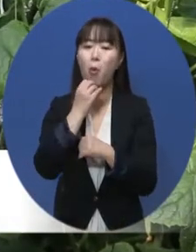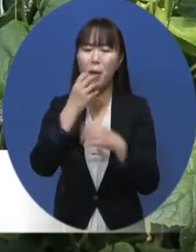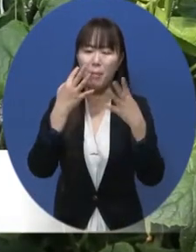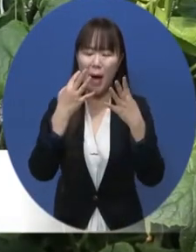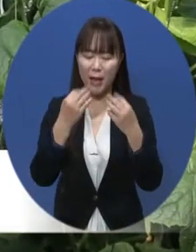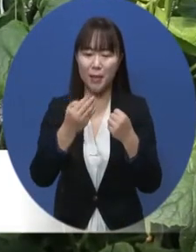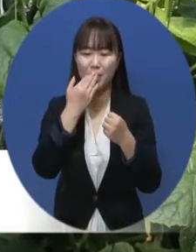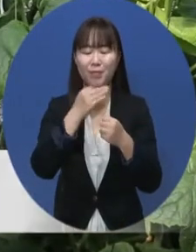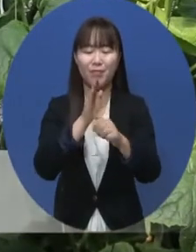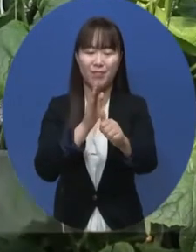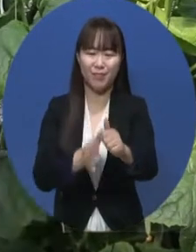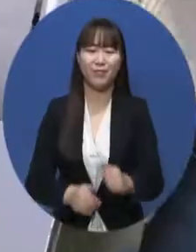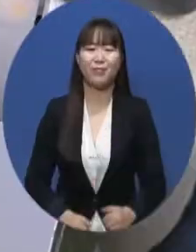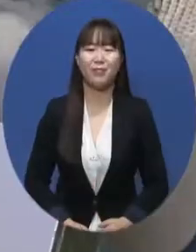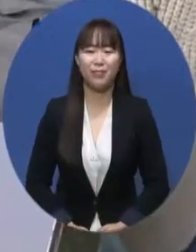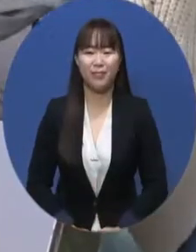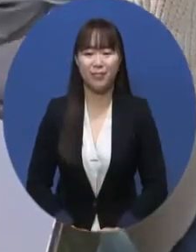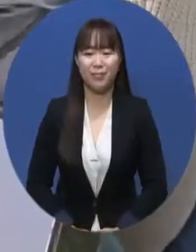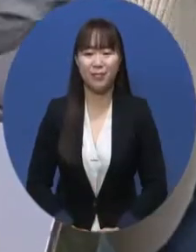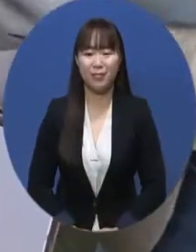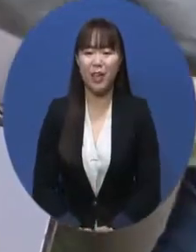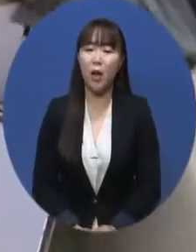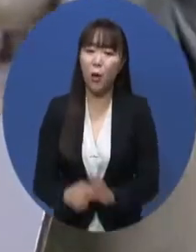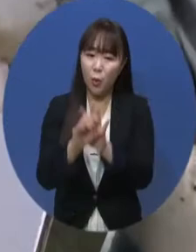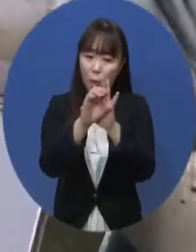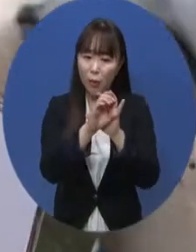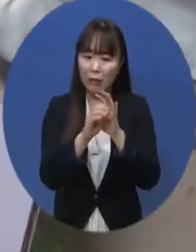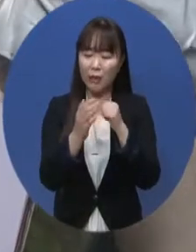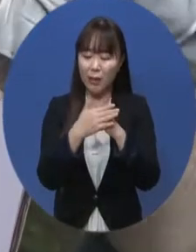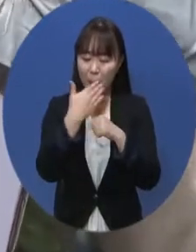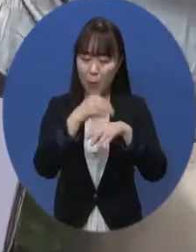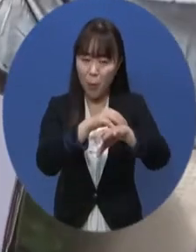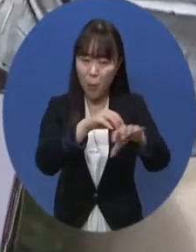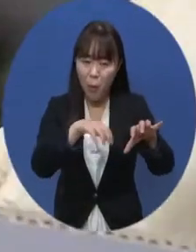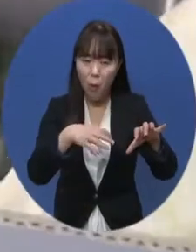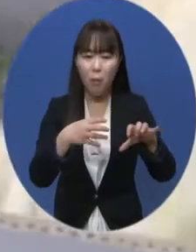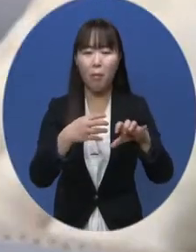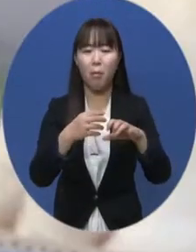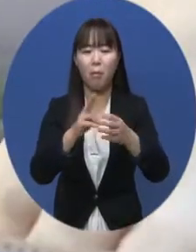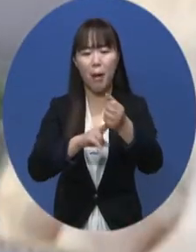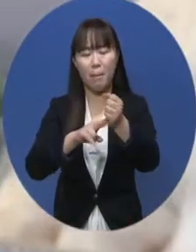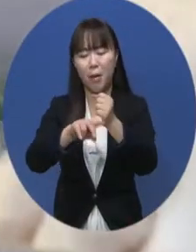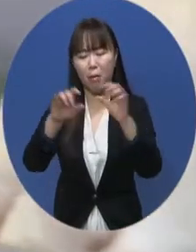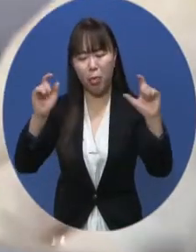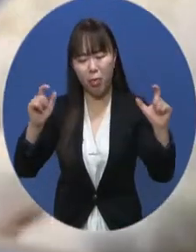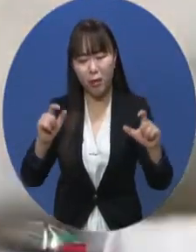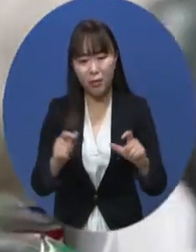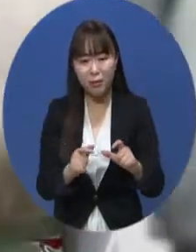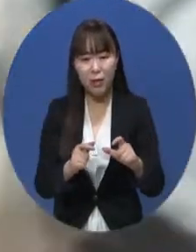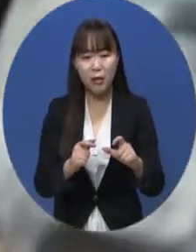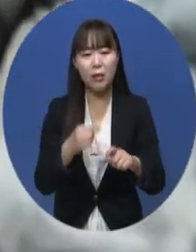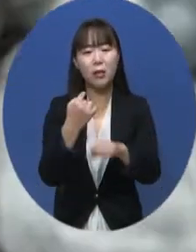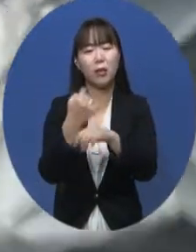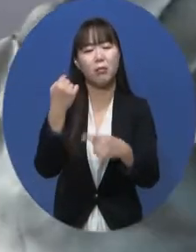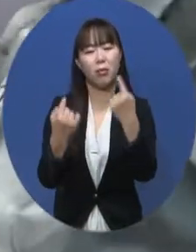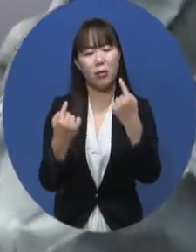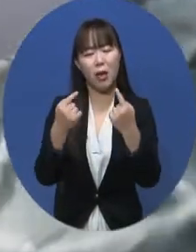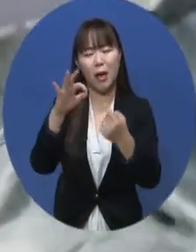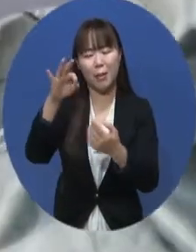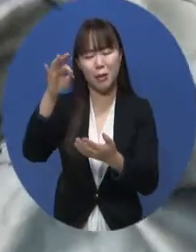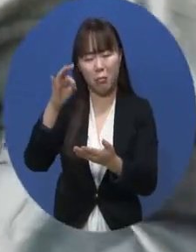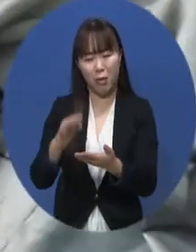좀 이용했으면 좋겠습니다 코로나 6으로 식당 등 대형 소비 쳐 판매 감소로 개념보다 값은